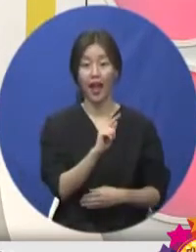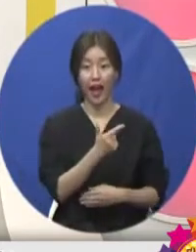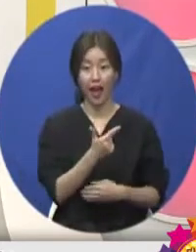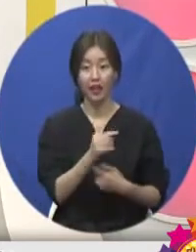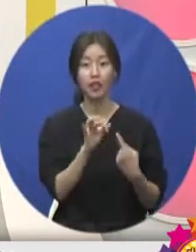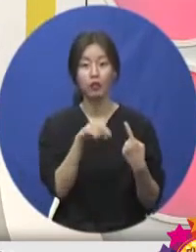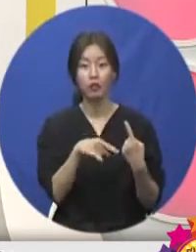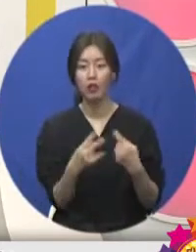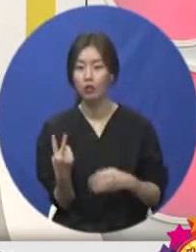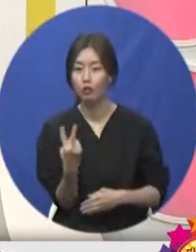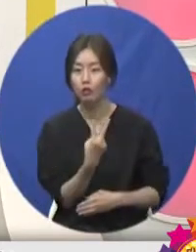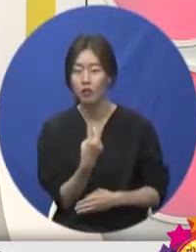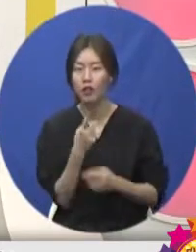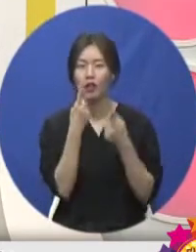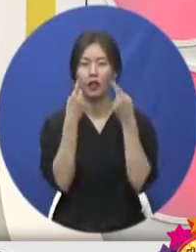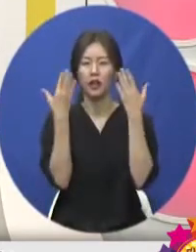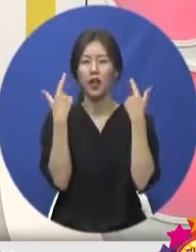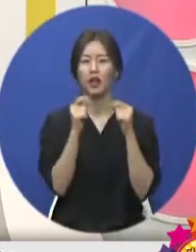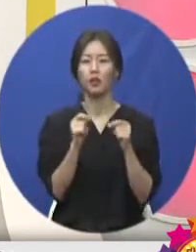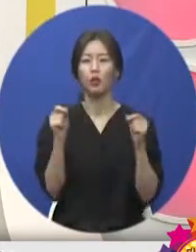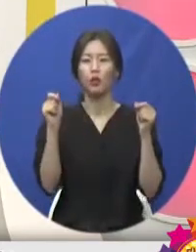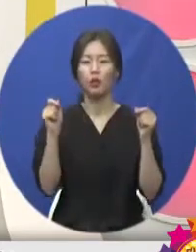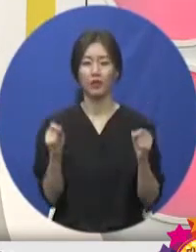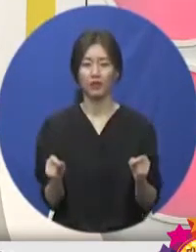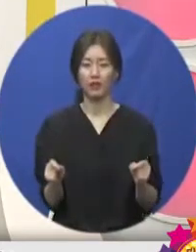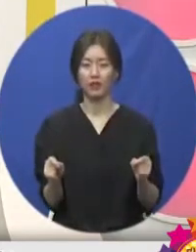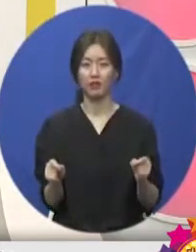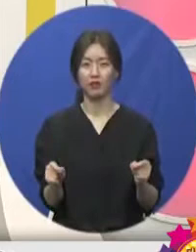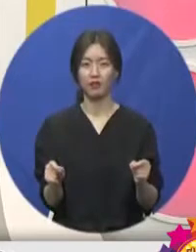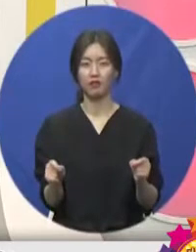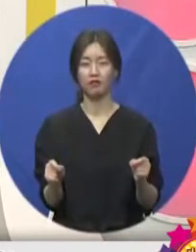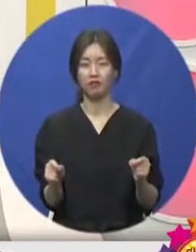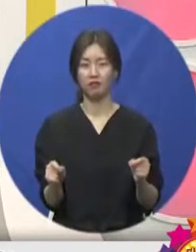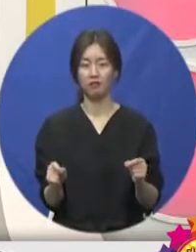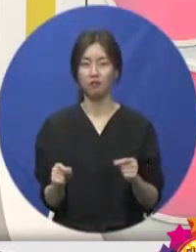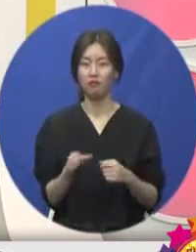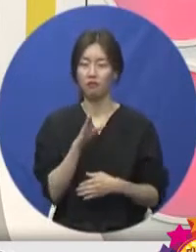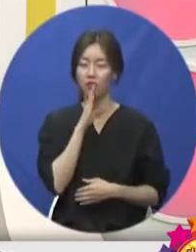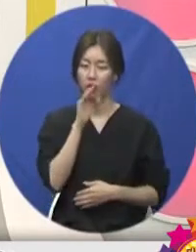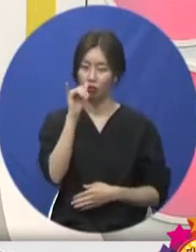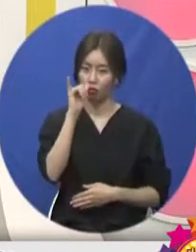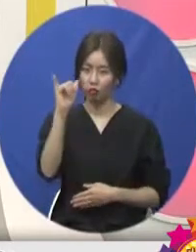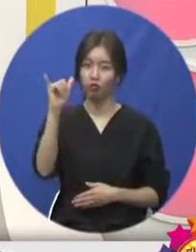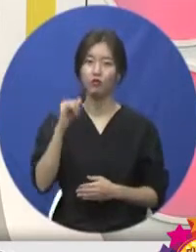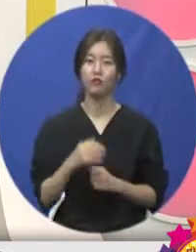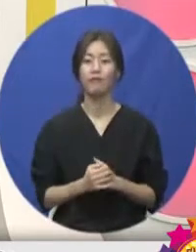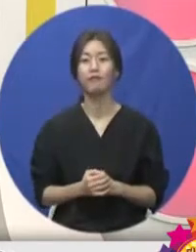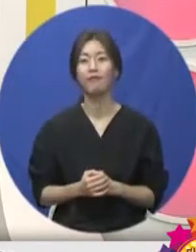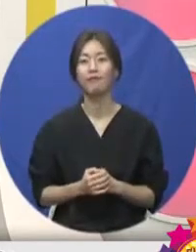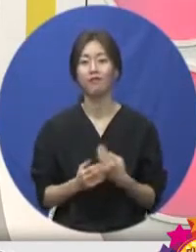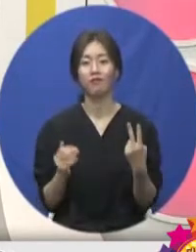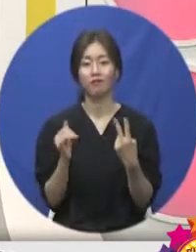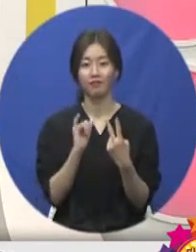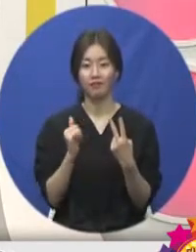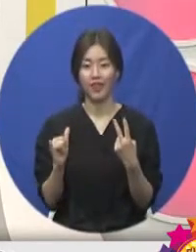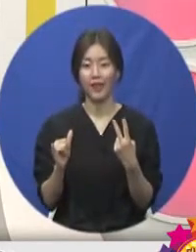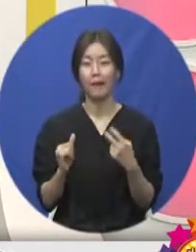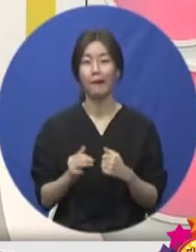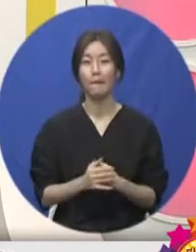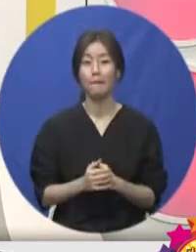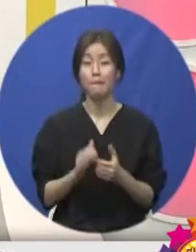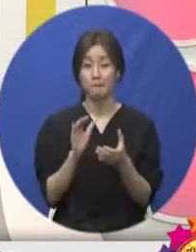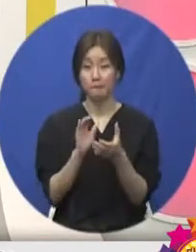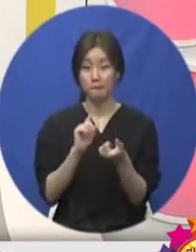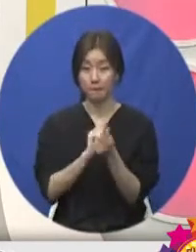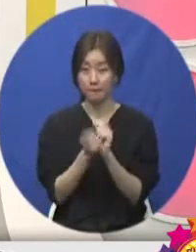1위 하신 한지훈 씨하고 네. 대학 동창이시래요. 이야. 야, 훌륭하신 대학 동창 분들이네, 두 분이. 그러게요. 아.